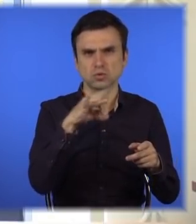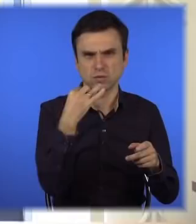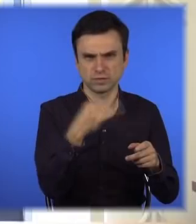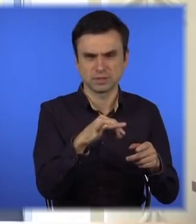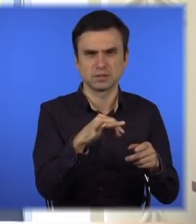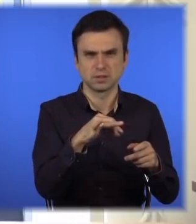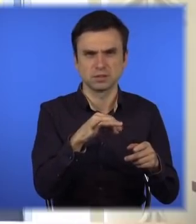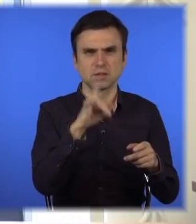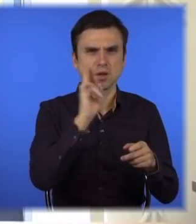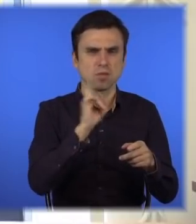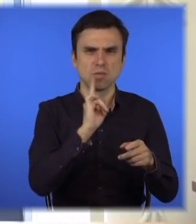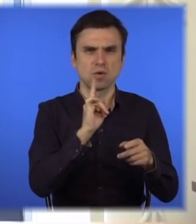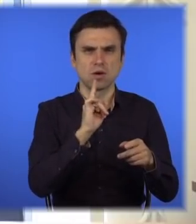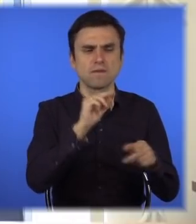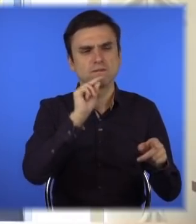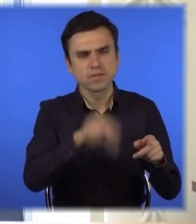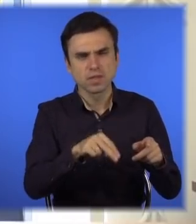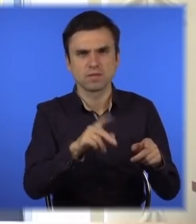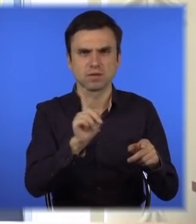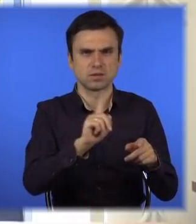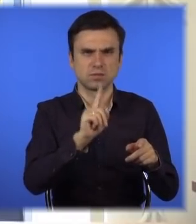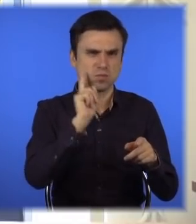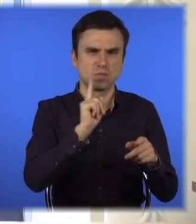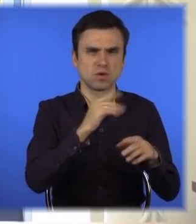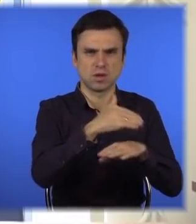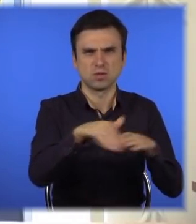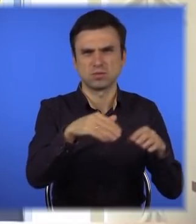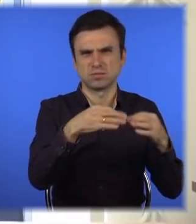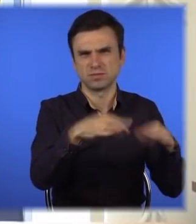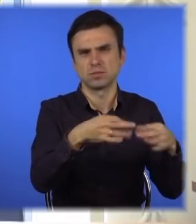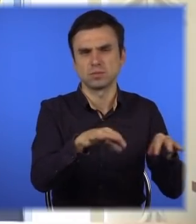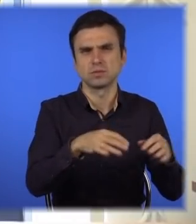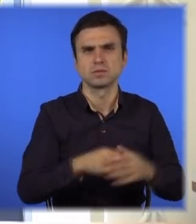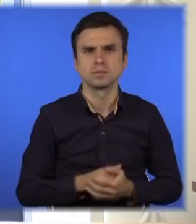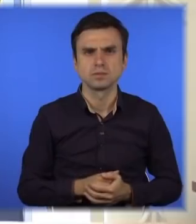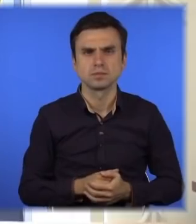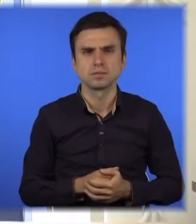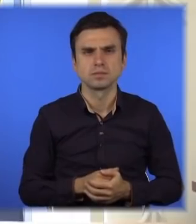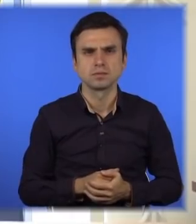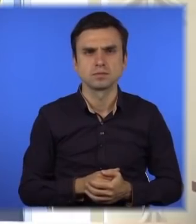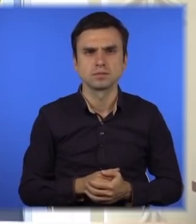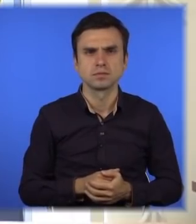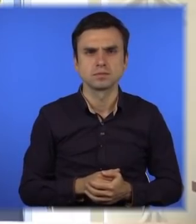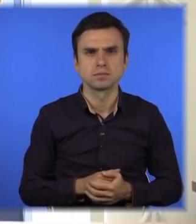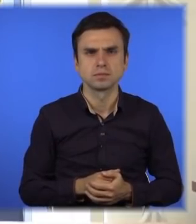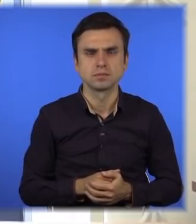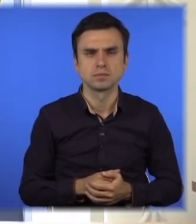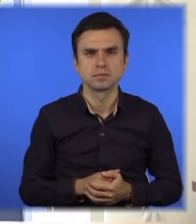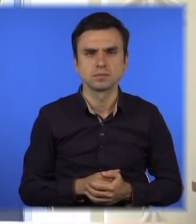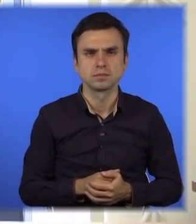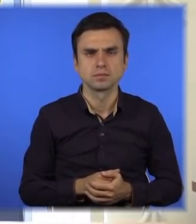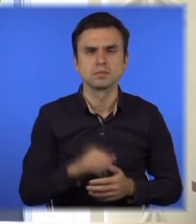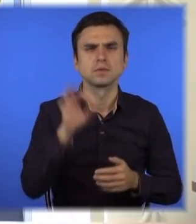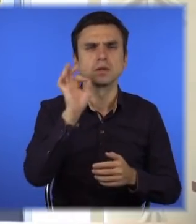прокурору, клопотання прокурора про зміну запобіжного заходу з домашнього арешту на особисте зобов'язання обвинуваченого Островського задовольнити, змінити обвинуваченого чинне